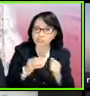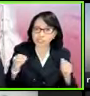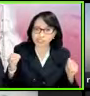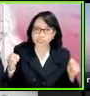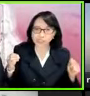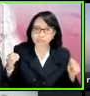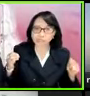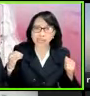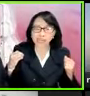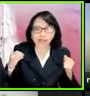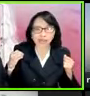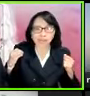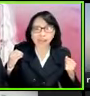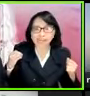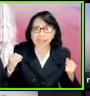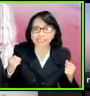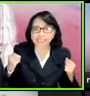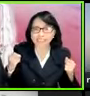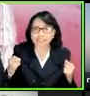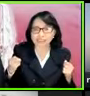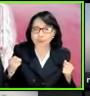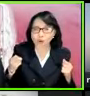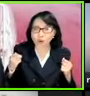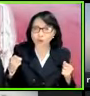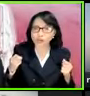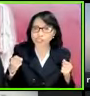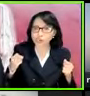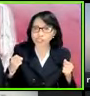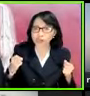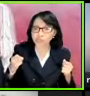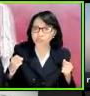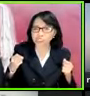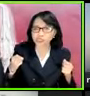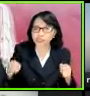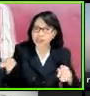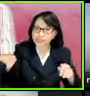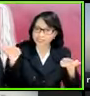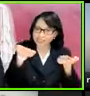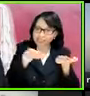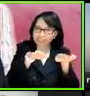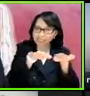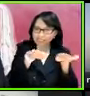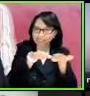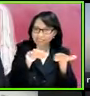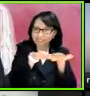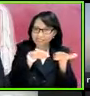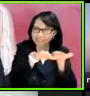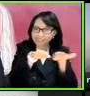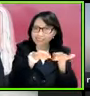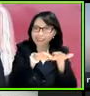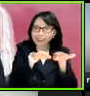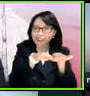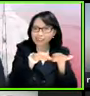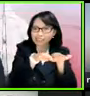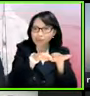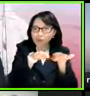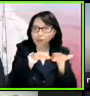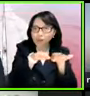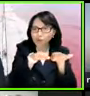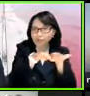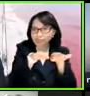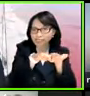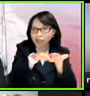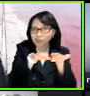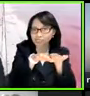saudara sederhana kebenaran keberadaan kita orang non-yahudi itu sejajar dengan